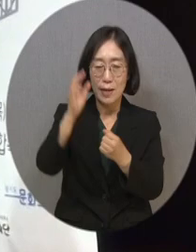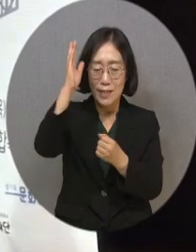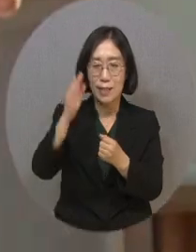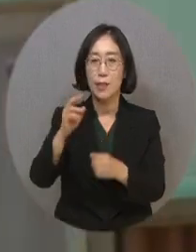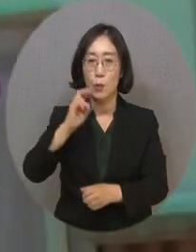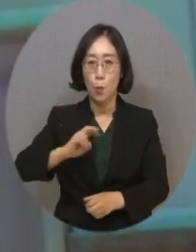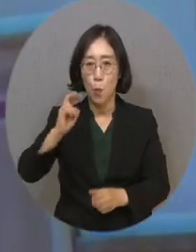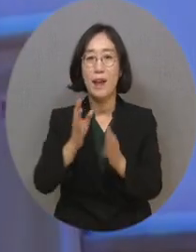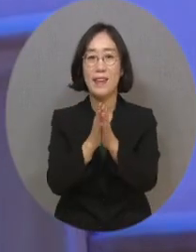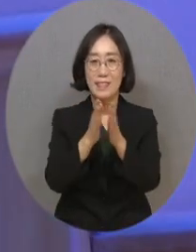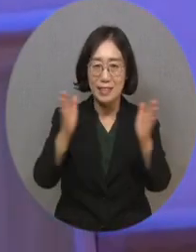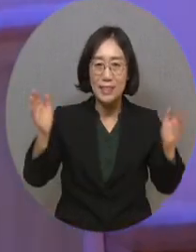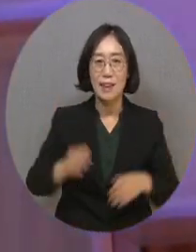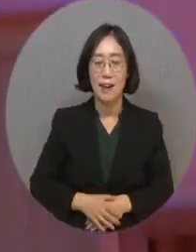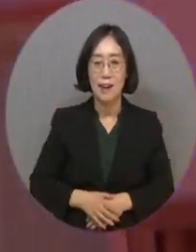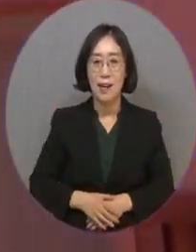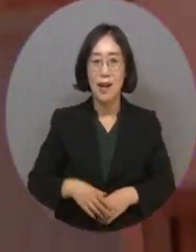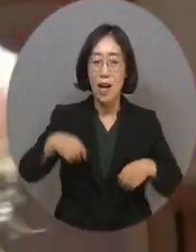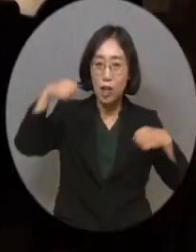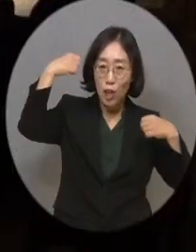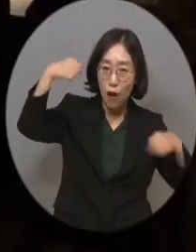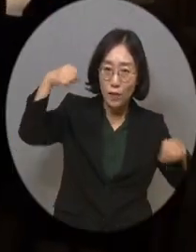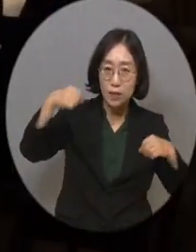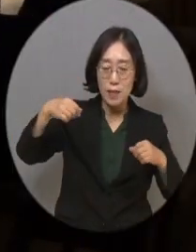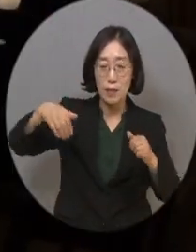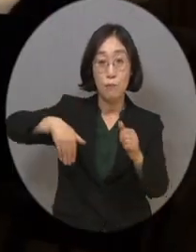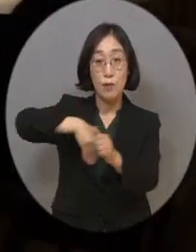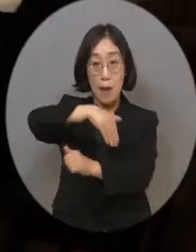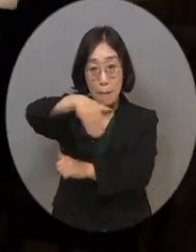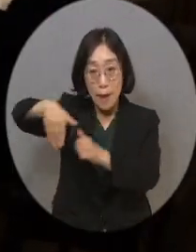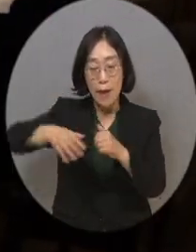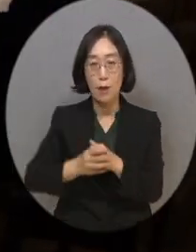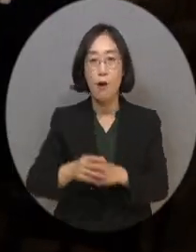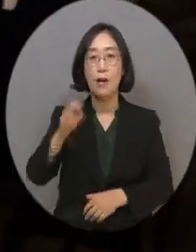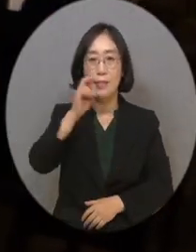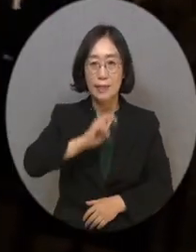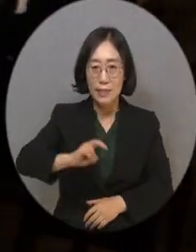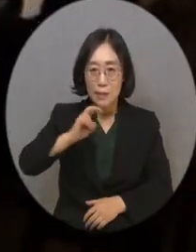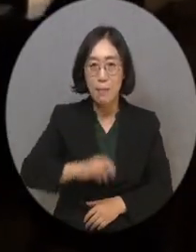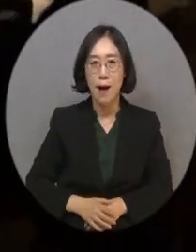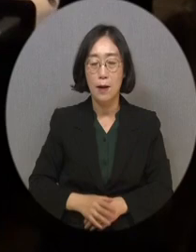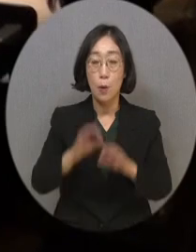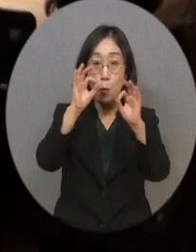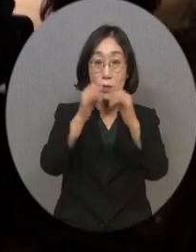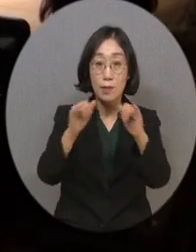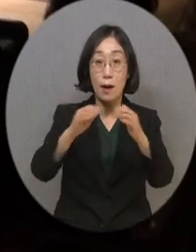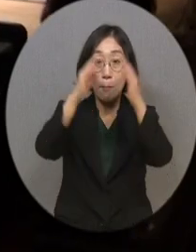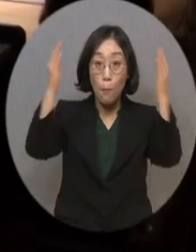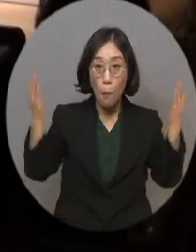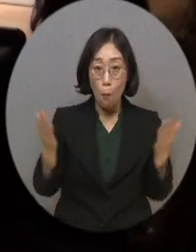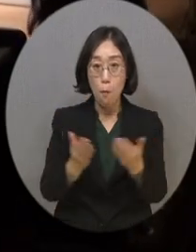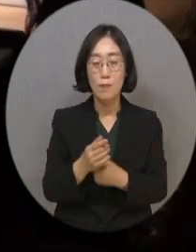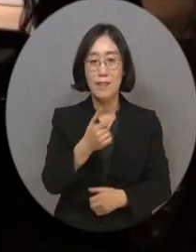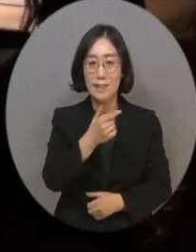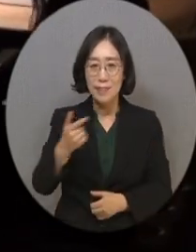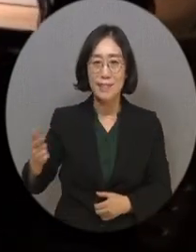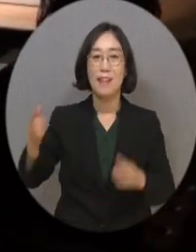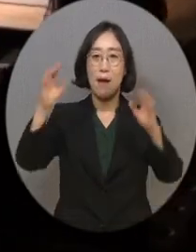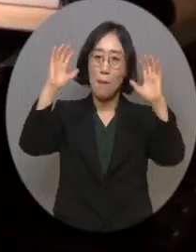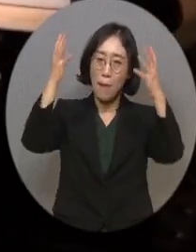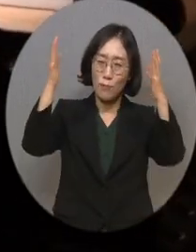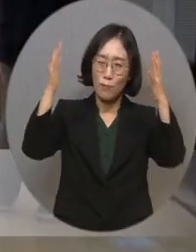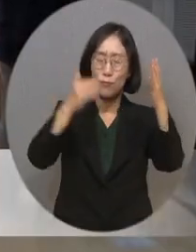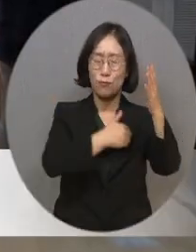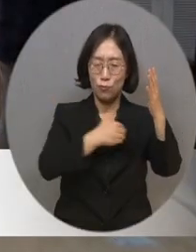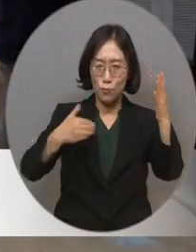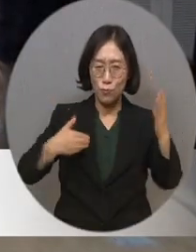시작되었습니다. 배우들의 연기, 무대 배경, 음악, 함께하는 관객 모두가 환호의 박수를 받기에